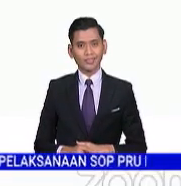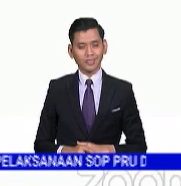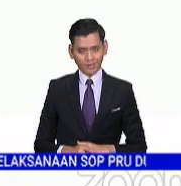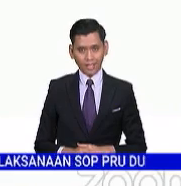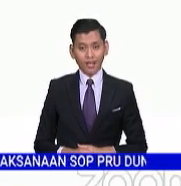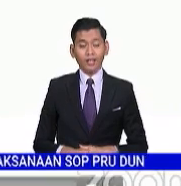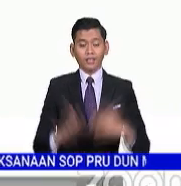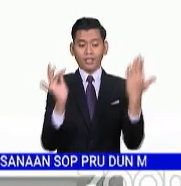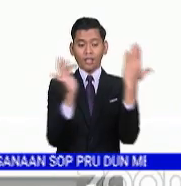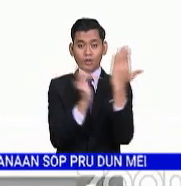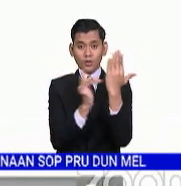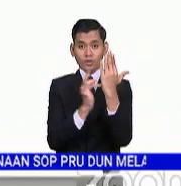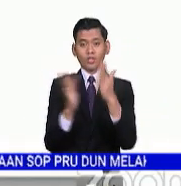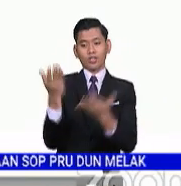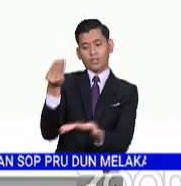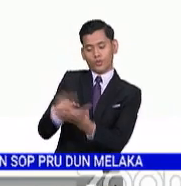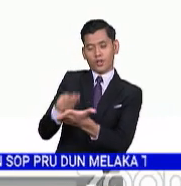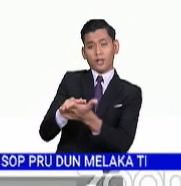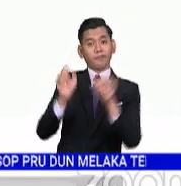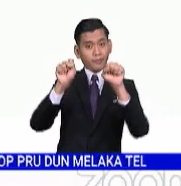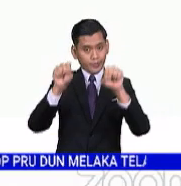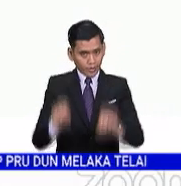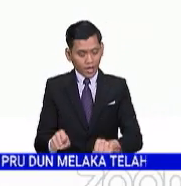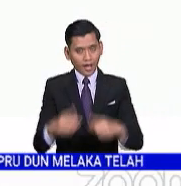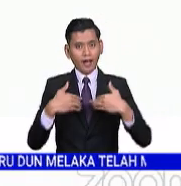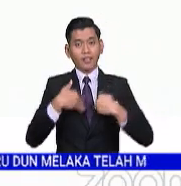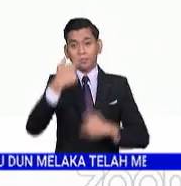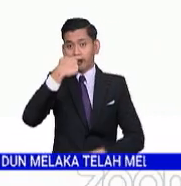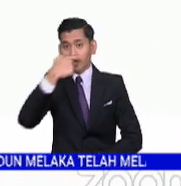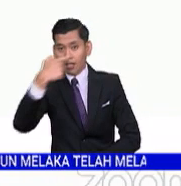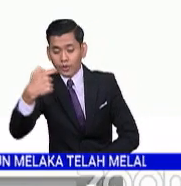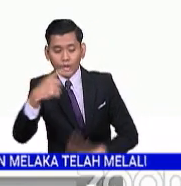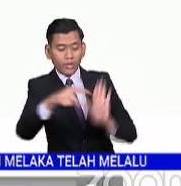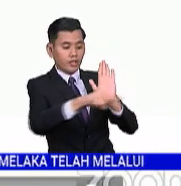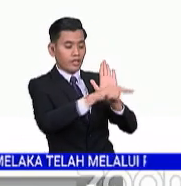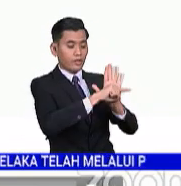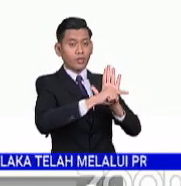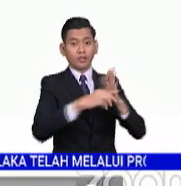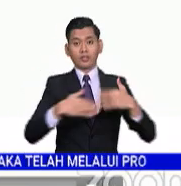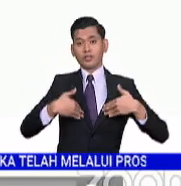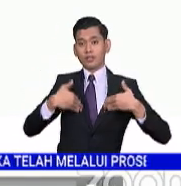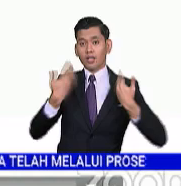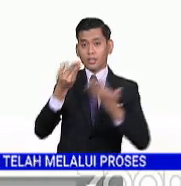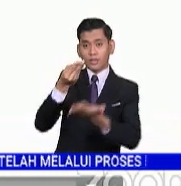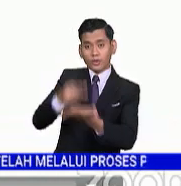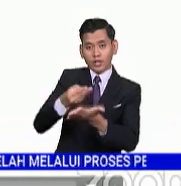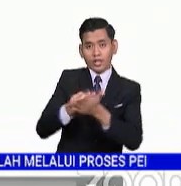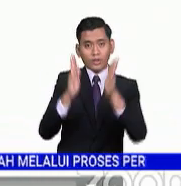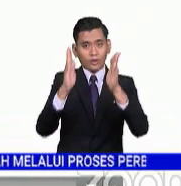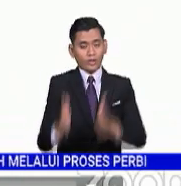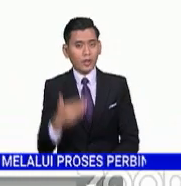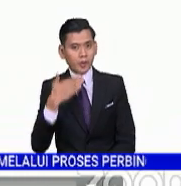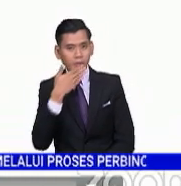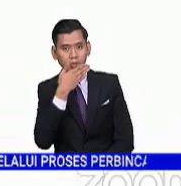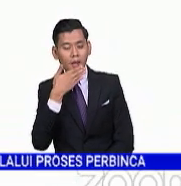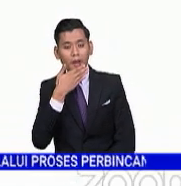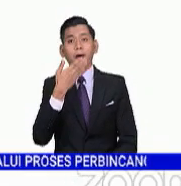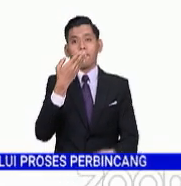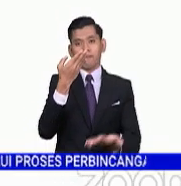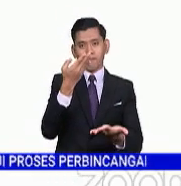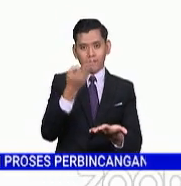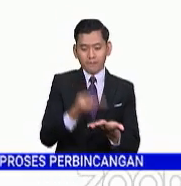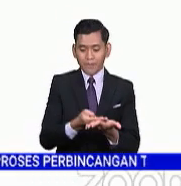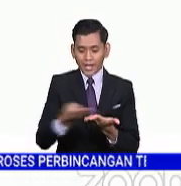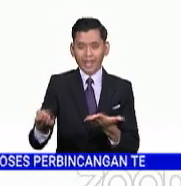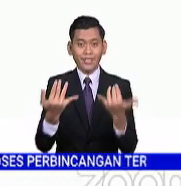Juga teknologi kewangan yang berupaya mempunyai pengaruh negatif terhadap kesejahteraan kewangan belia seperti buy now pay later